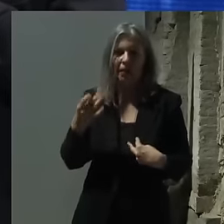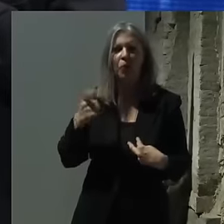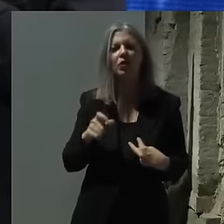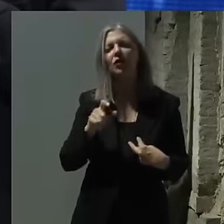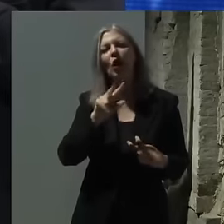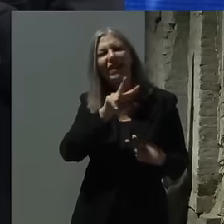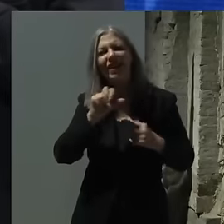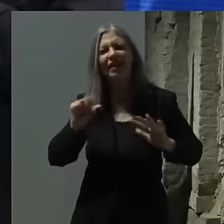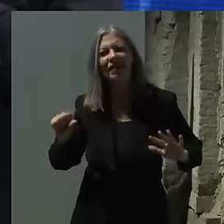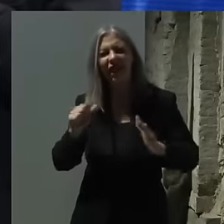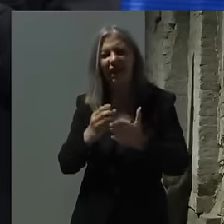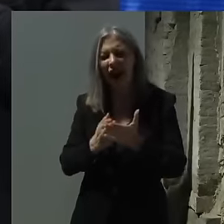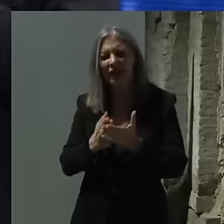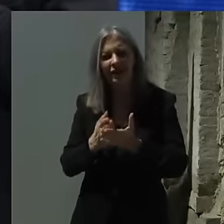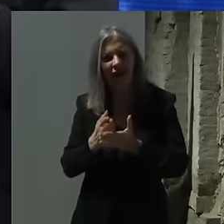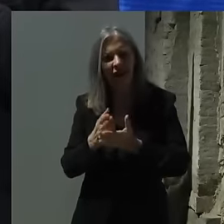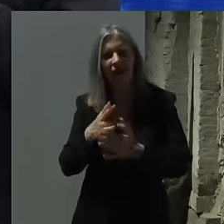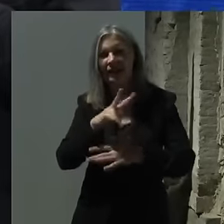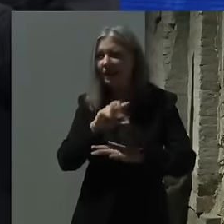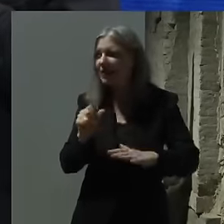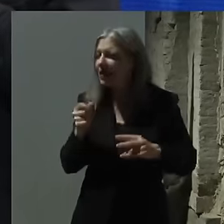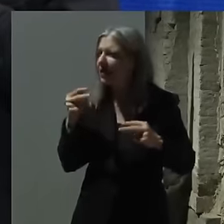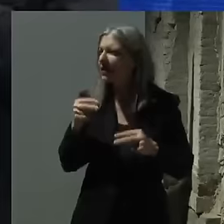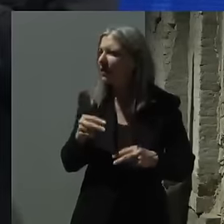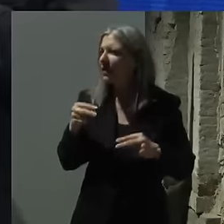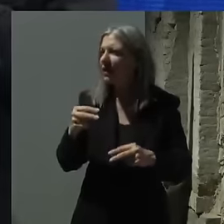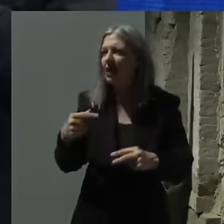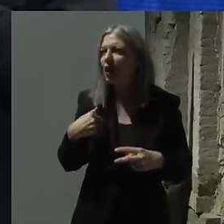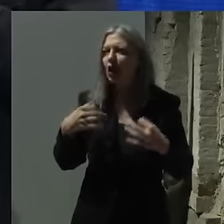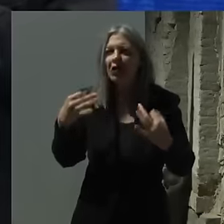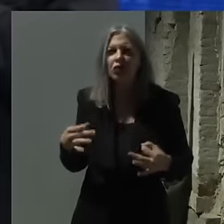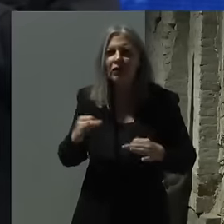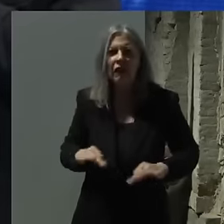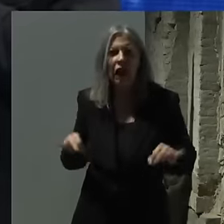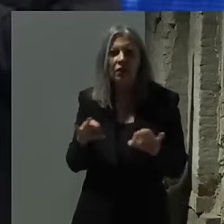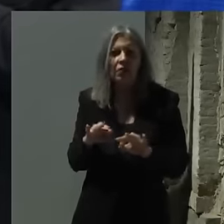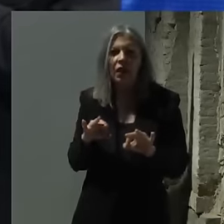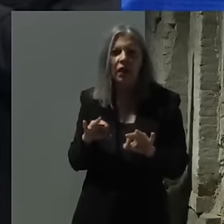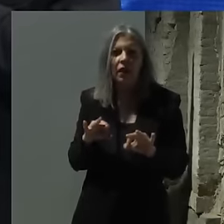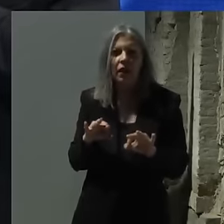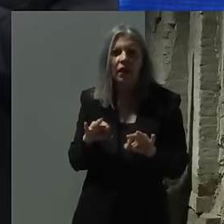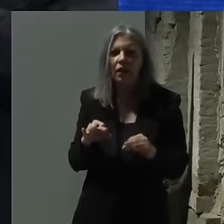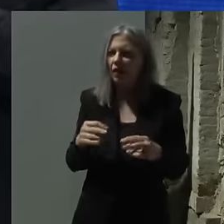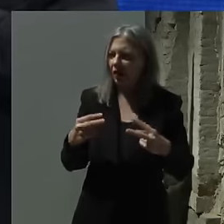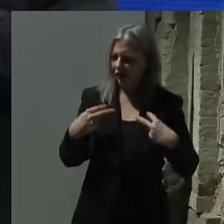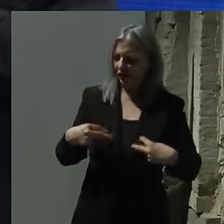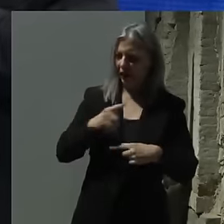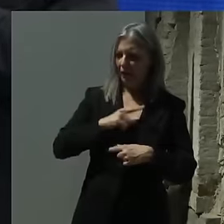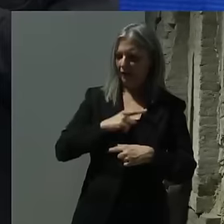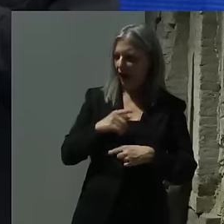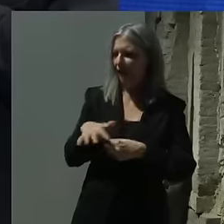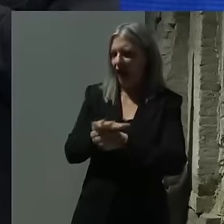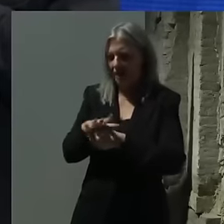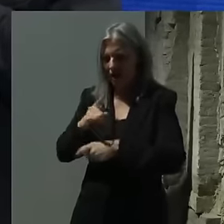sono stati 36 anni di non decisionalità mia personale, ma per la mia vita e quella della mia